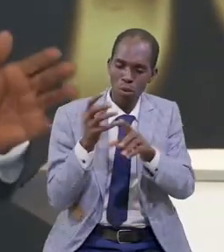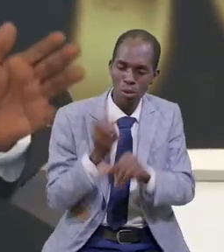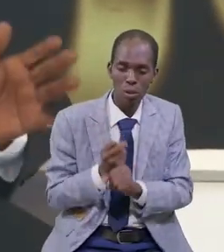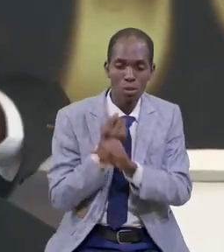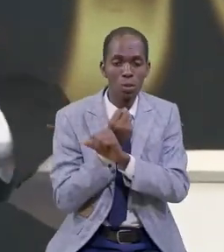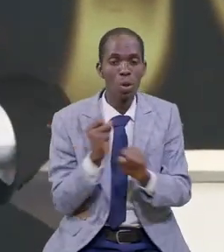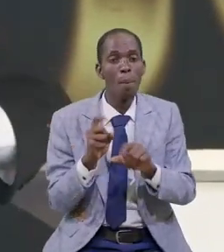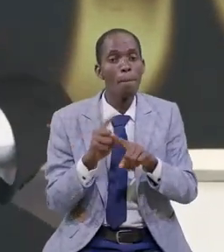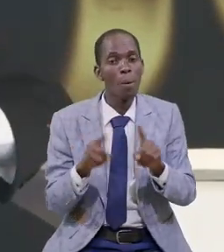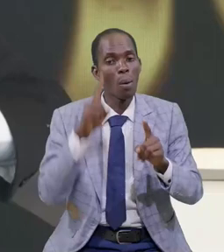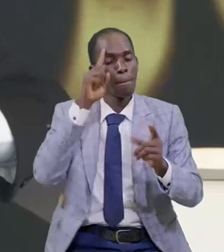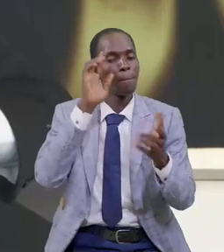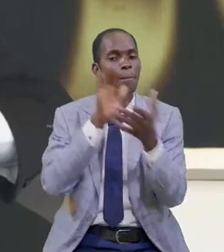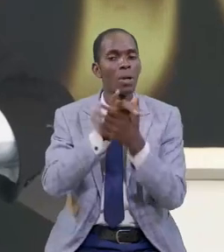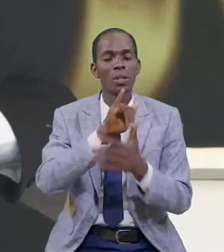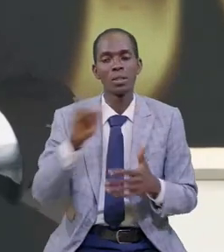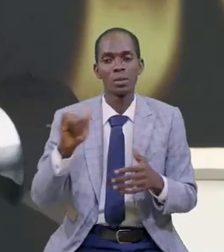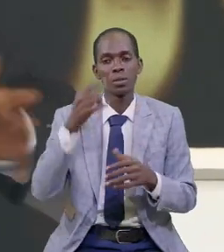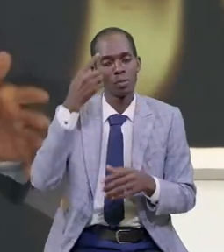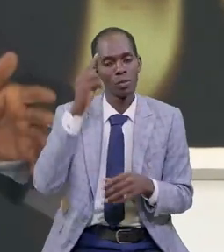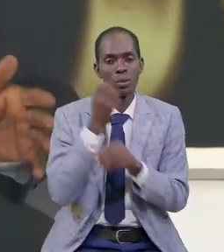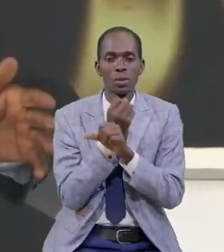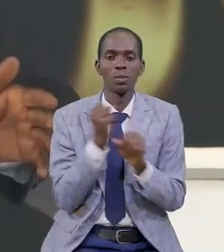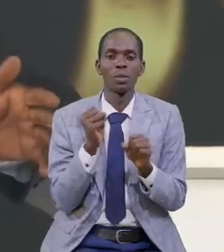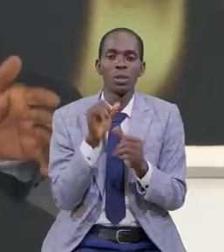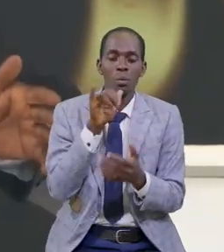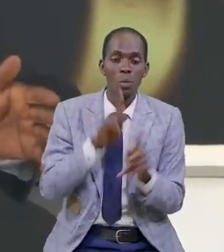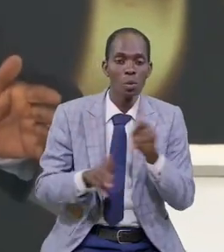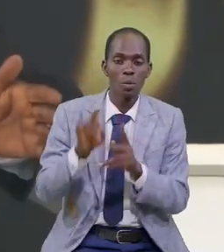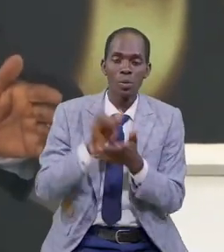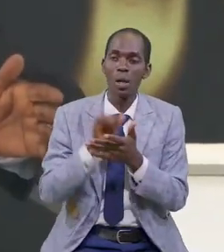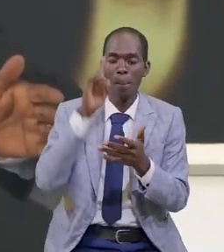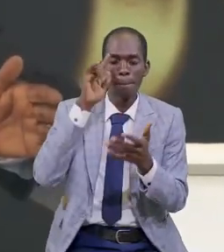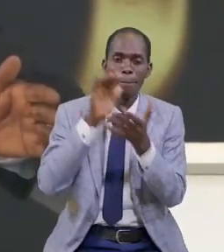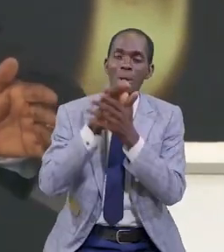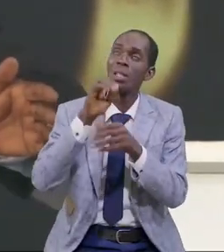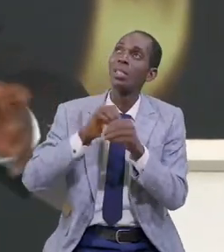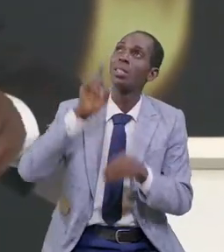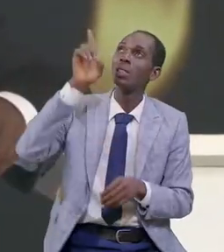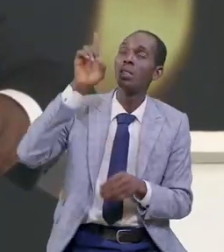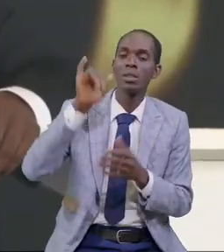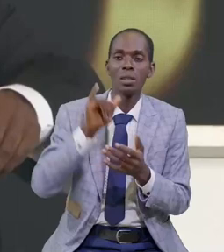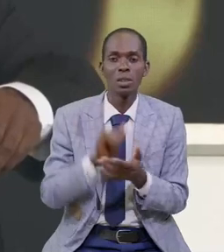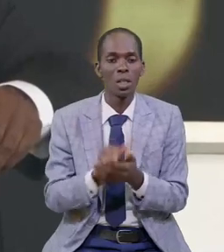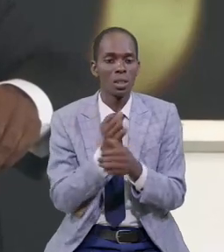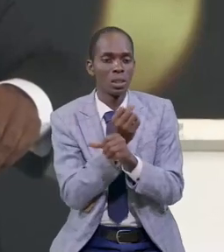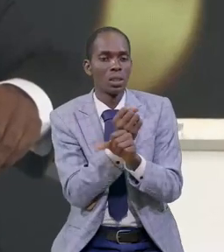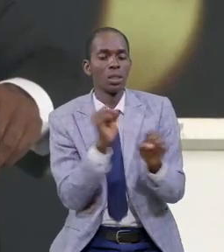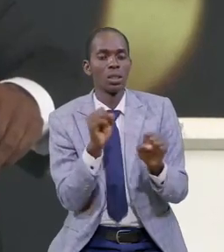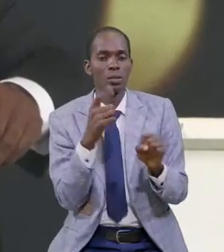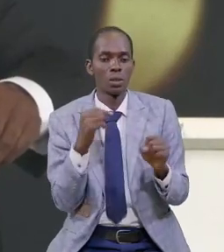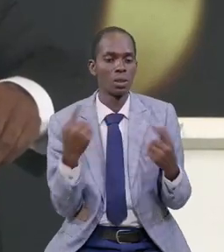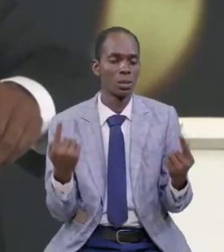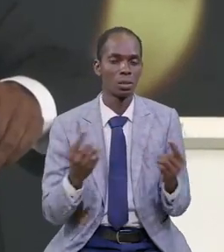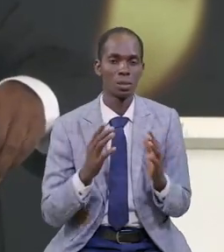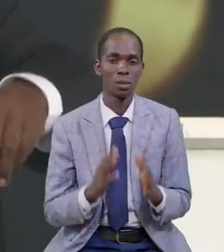mais qui croi pour le salut mais qui croit en en celui qui justifie l'impie sa